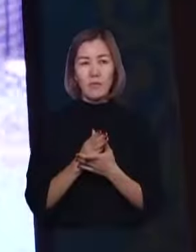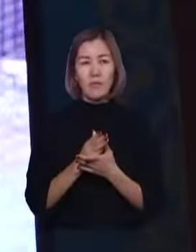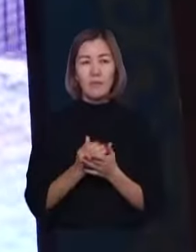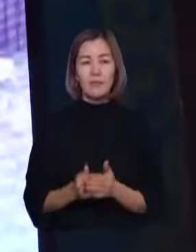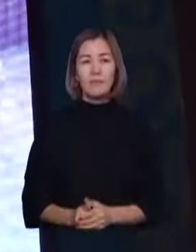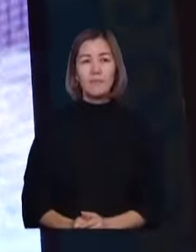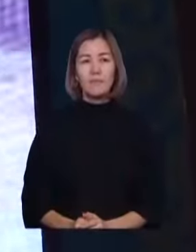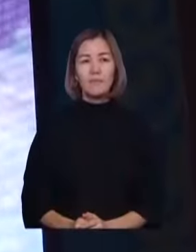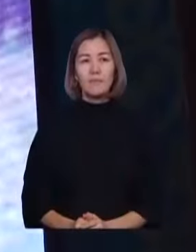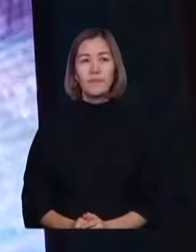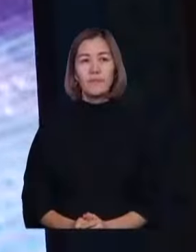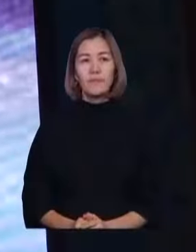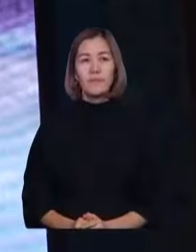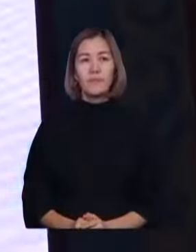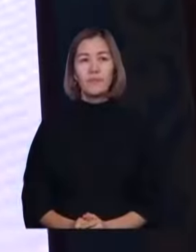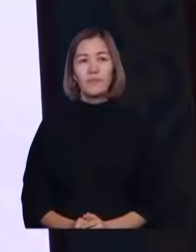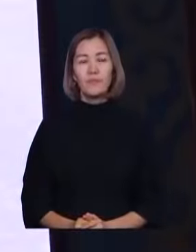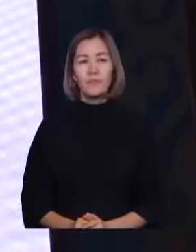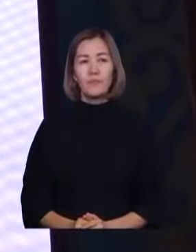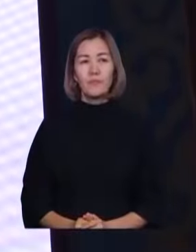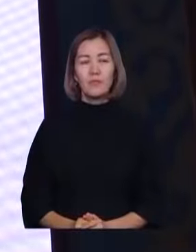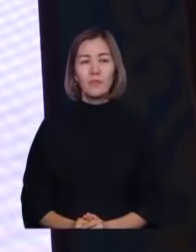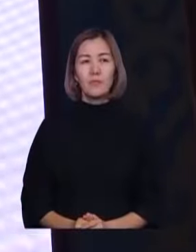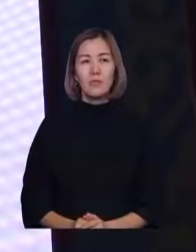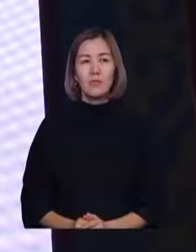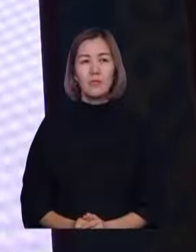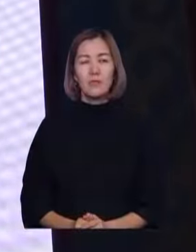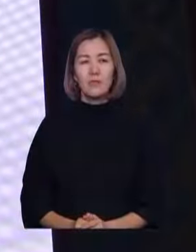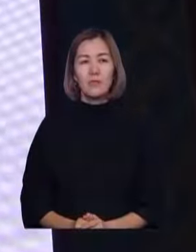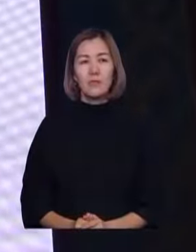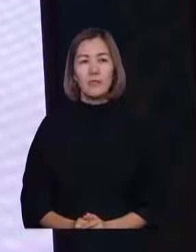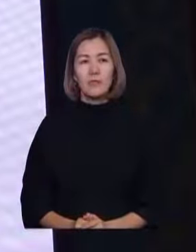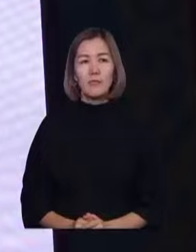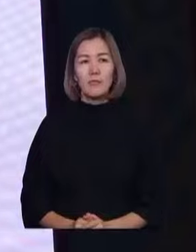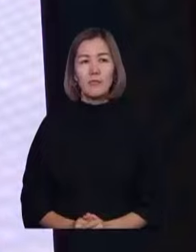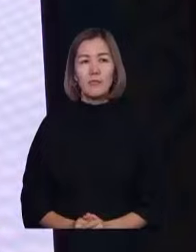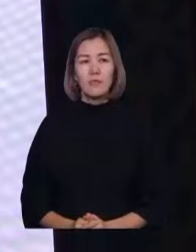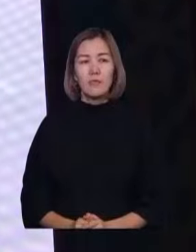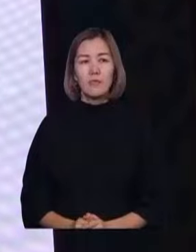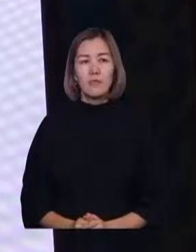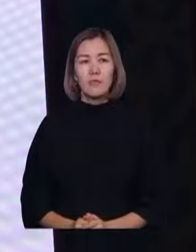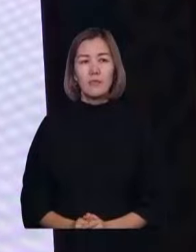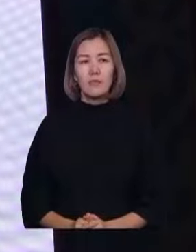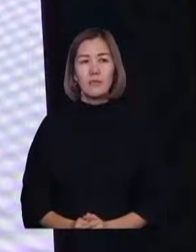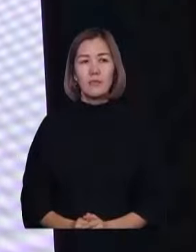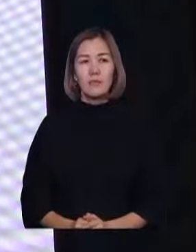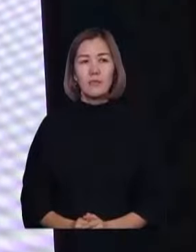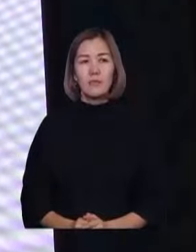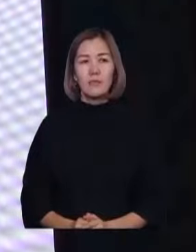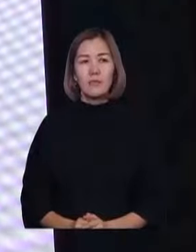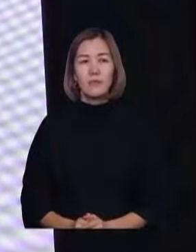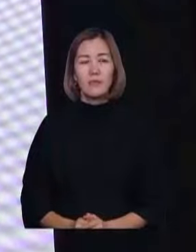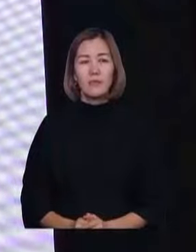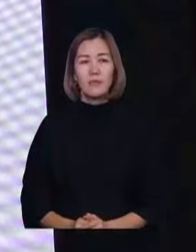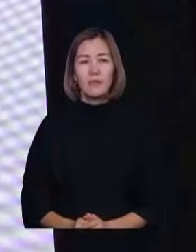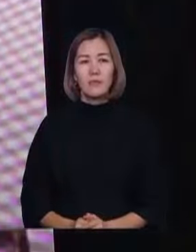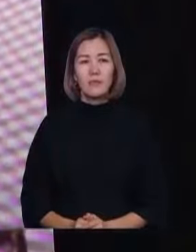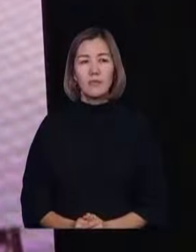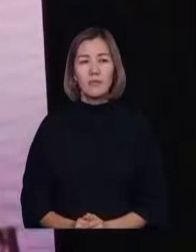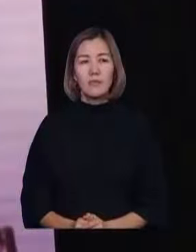емес. Бұл көрініске қарап, анасы мен қызы дерсіз, бірақ олай емес. Гүлмира Құрманғалиева Шолпан